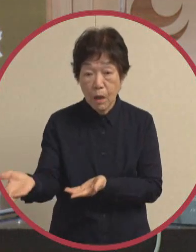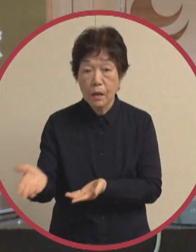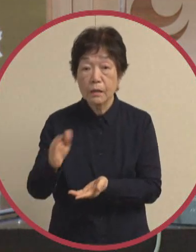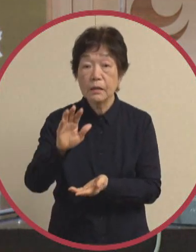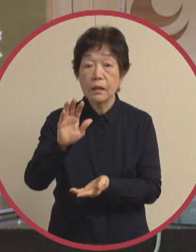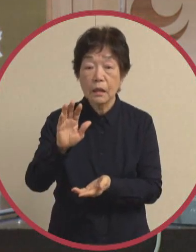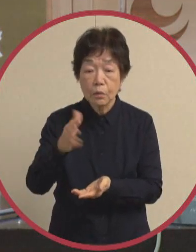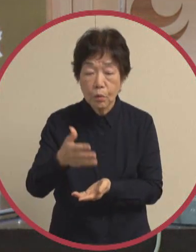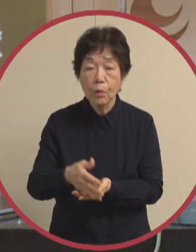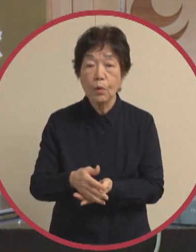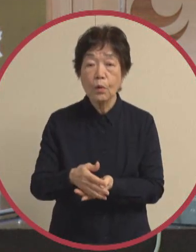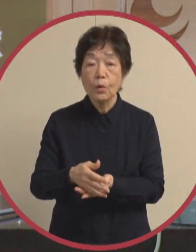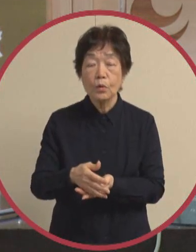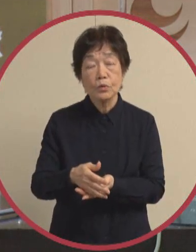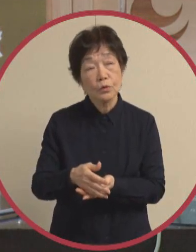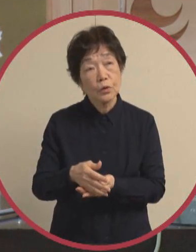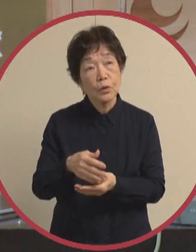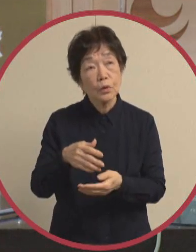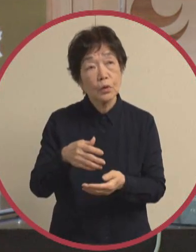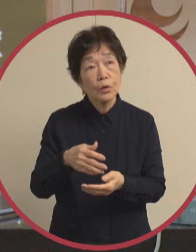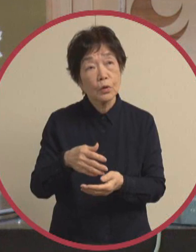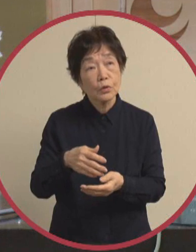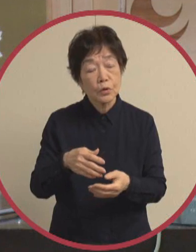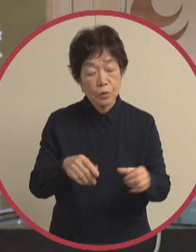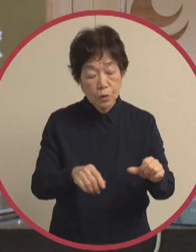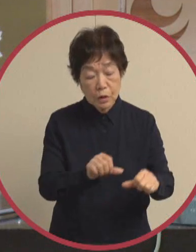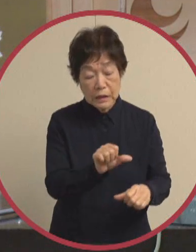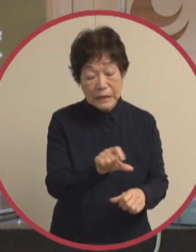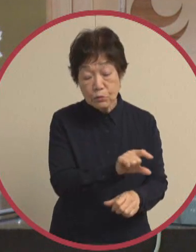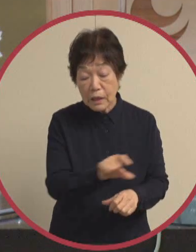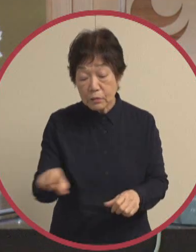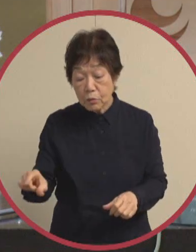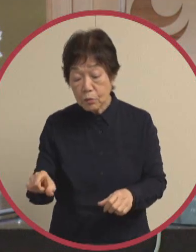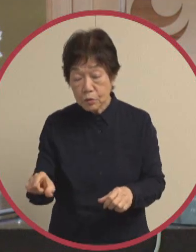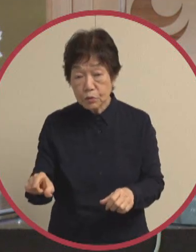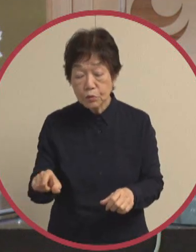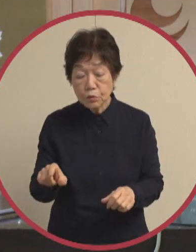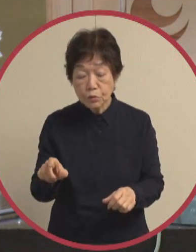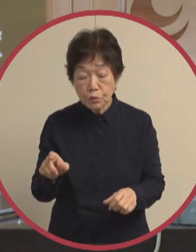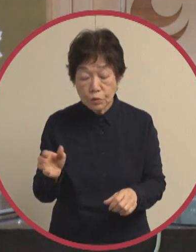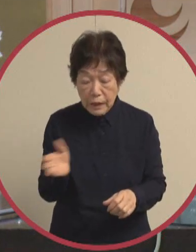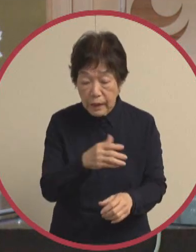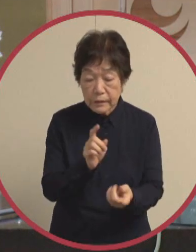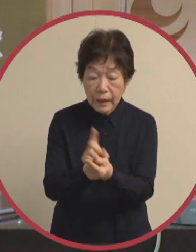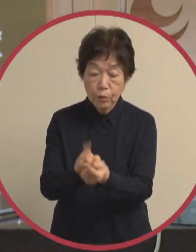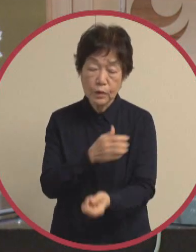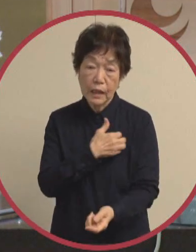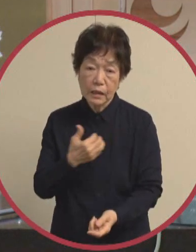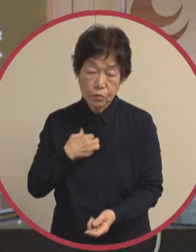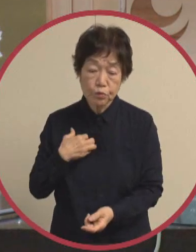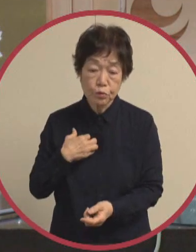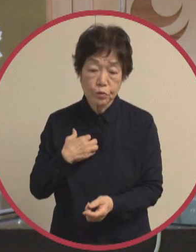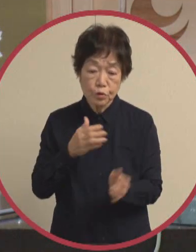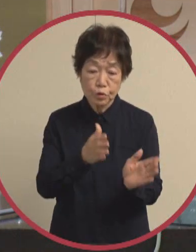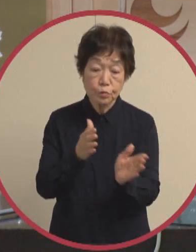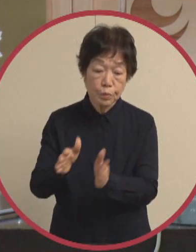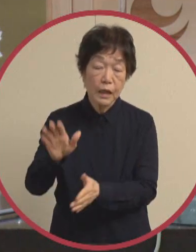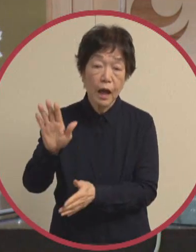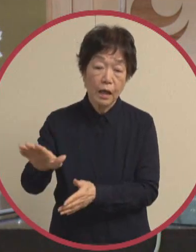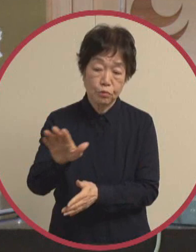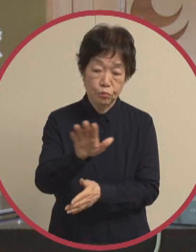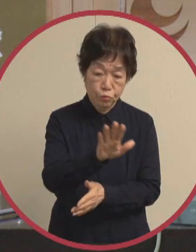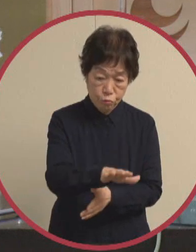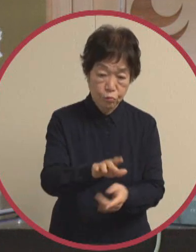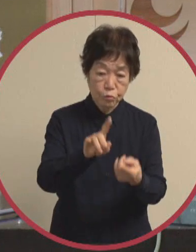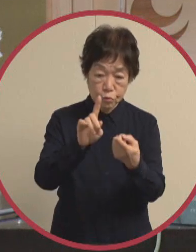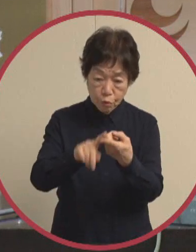そのいくつか、その5日の週から対応できるというところがいくつかあって、まあ、その中で人口規模が